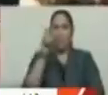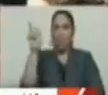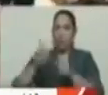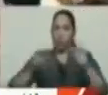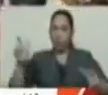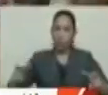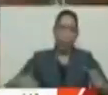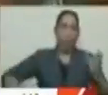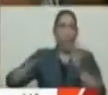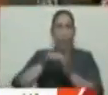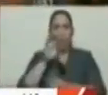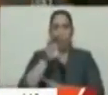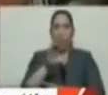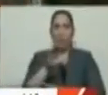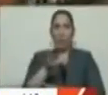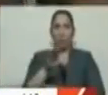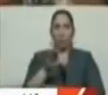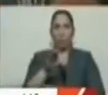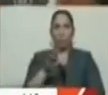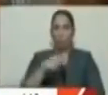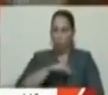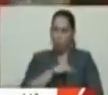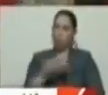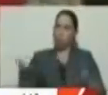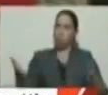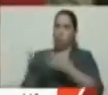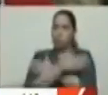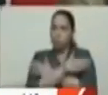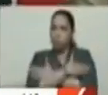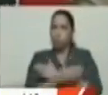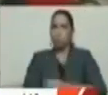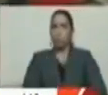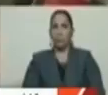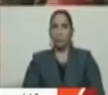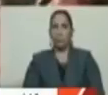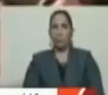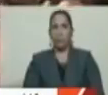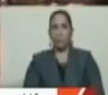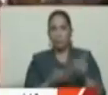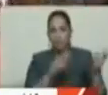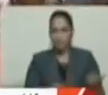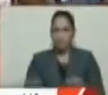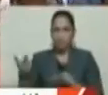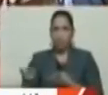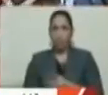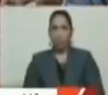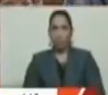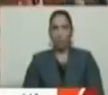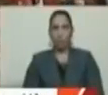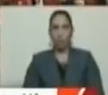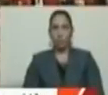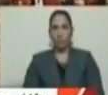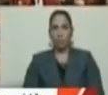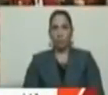حدوث التغيير إلى مشاكل كثيرة جدا. ملايين من فنزويلا هاجروا للبلاد